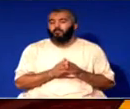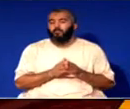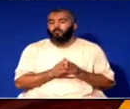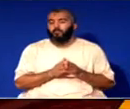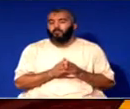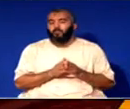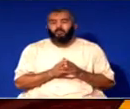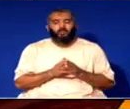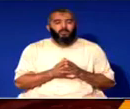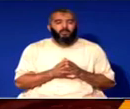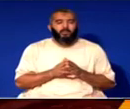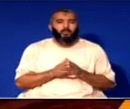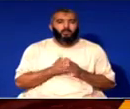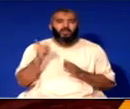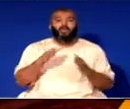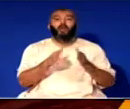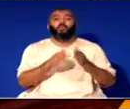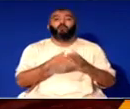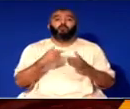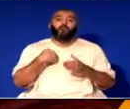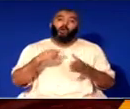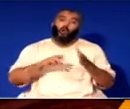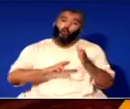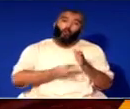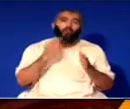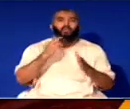لما نيت إيمان ولا نعود نتوضع، هذا ما كان. تعيش.